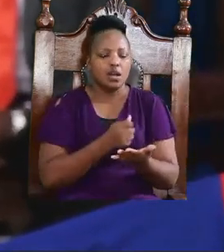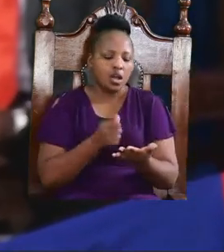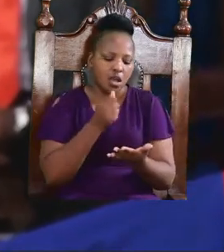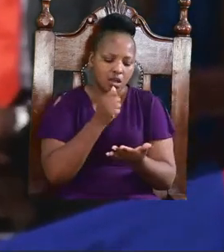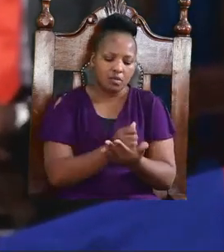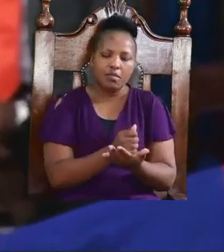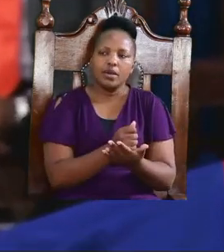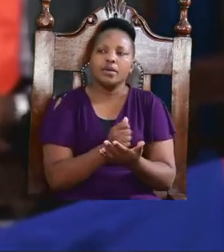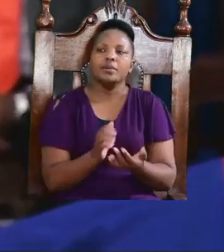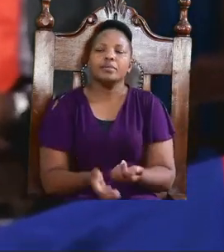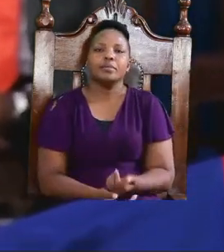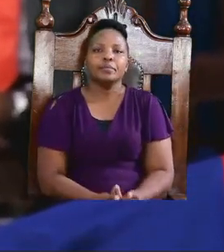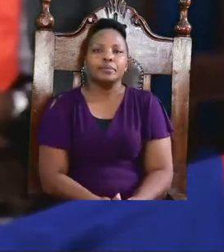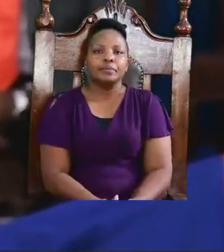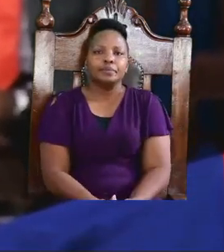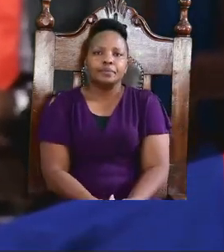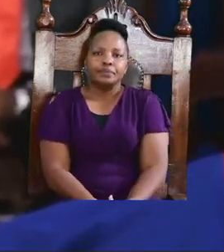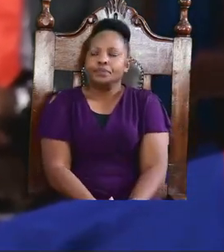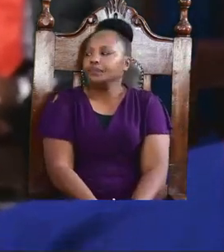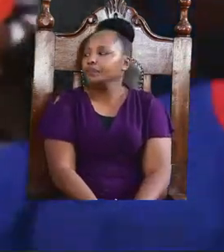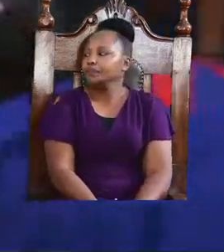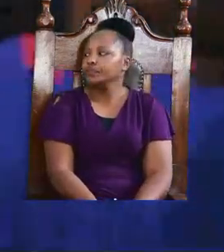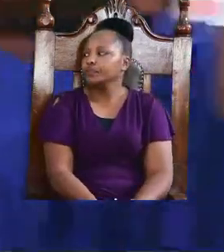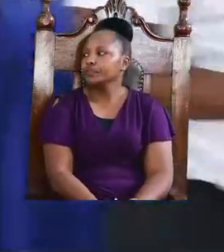na hata milele. Amina.